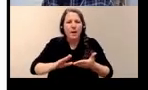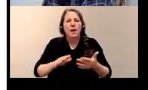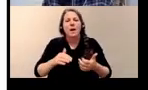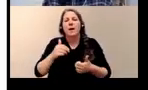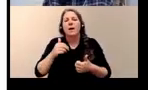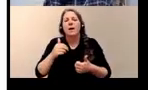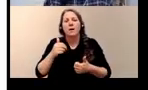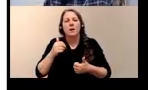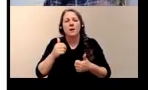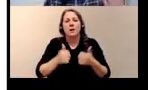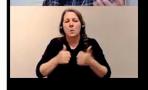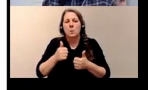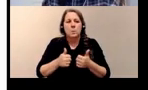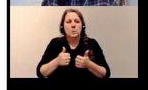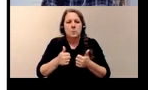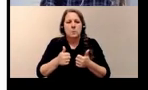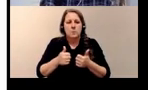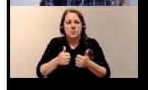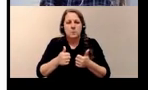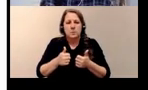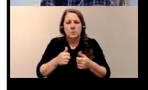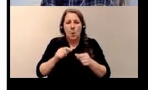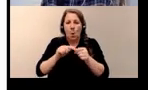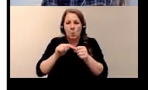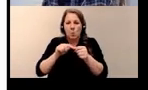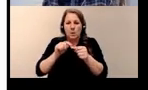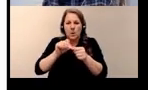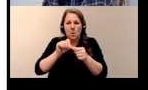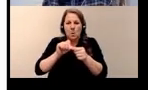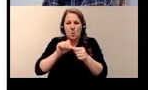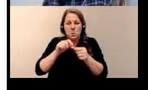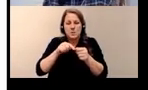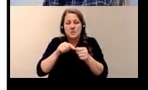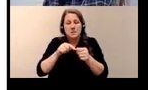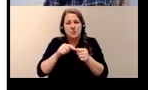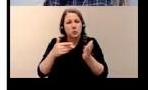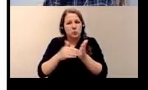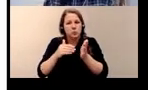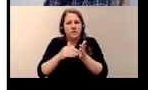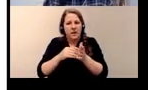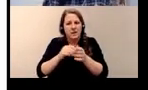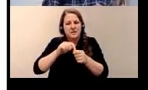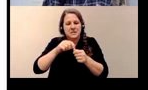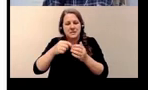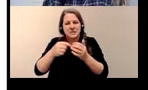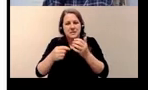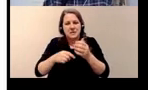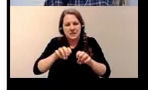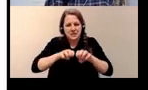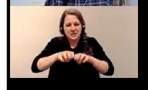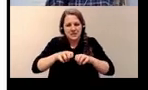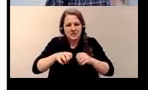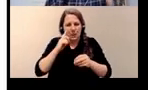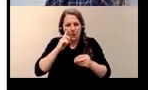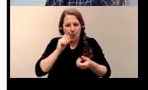encore l'utilisation des ongles principalement était assez souvent documenté. Et d'ailleurs, on